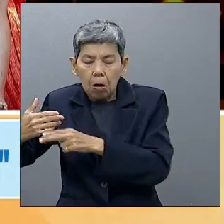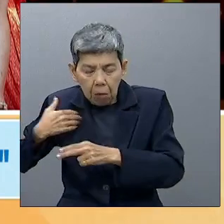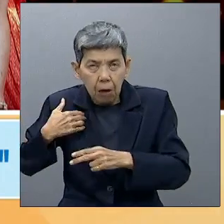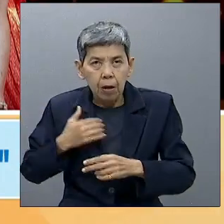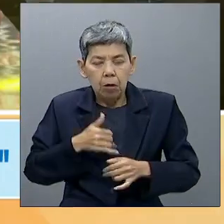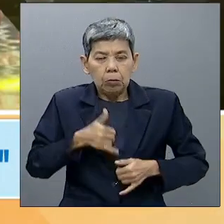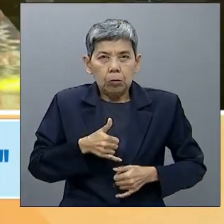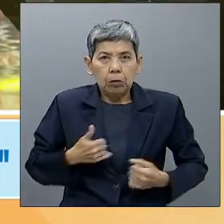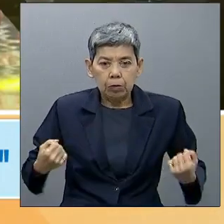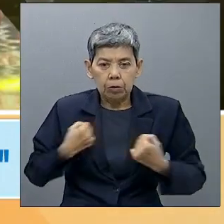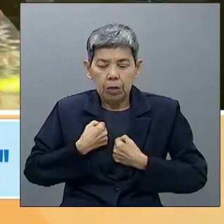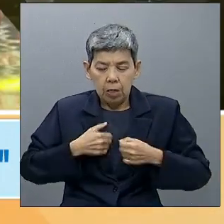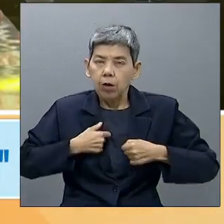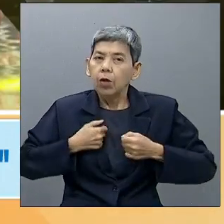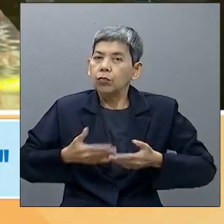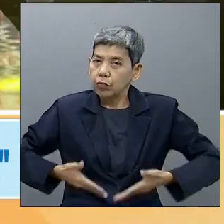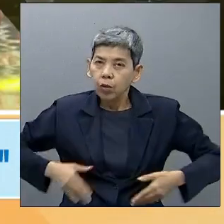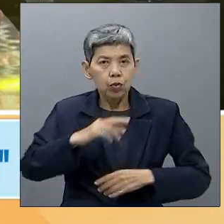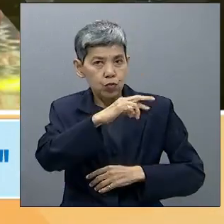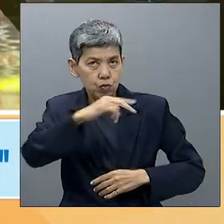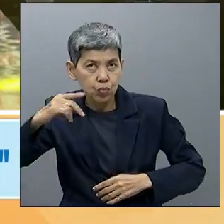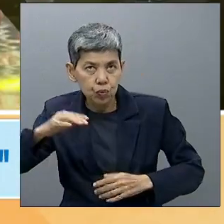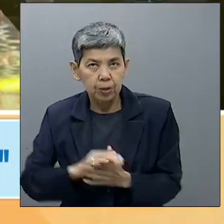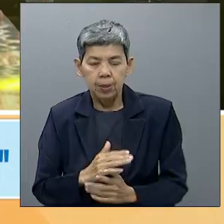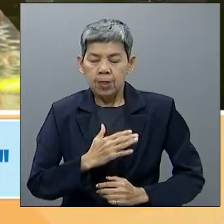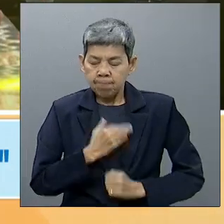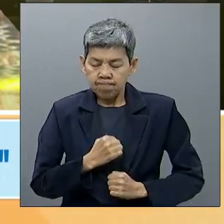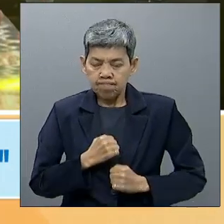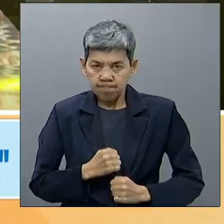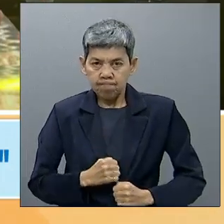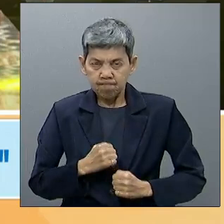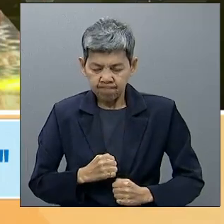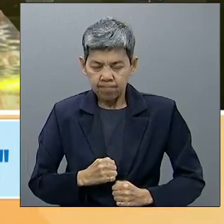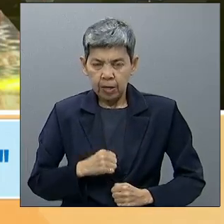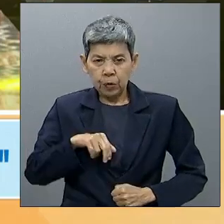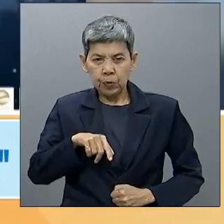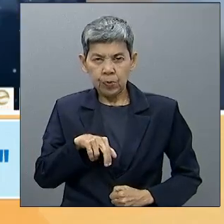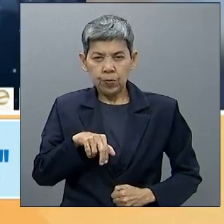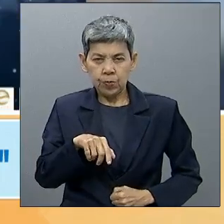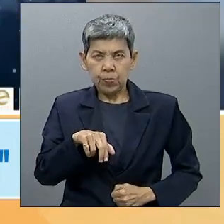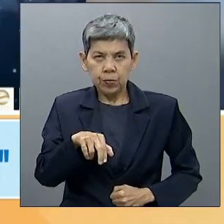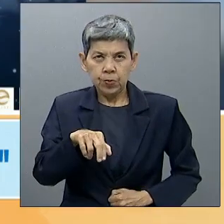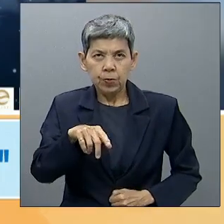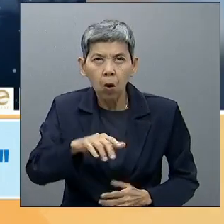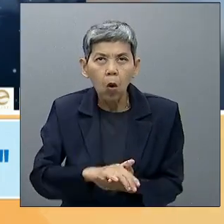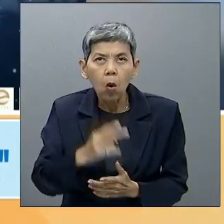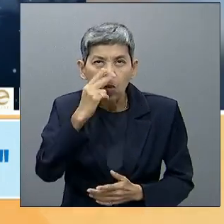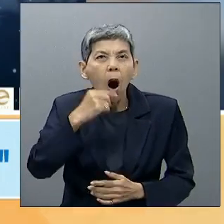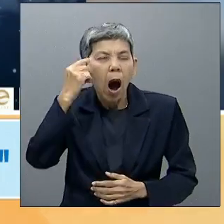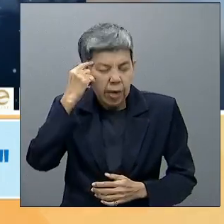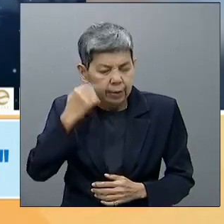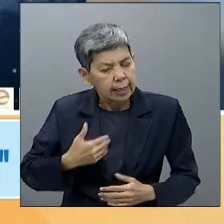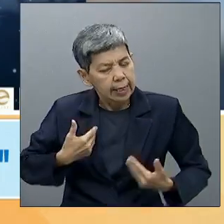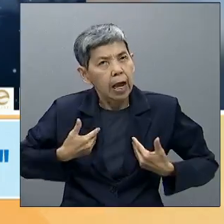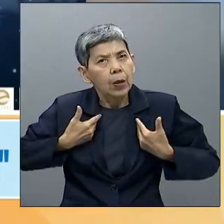ยู่บนเวทีใส่ชุดว่ายน้ำเขาต้องสตรองขนาดไหนที่จะผ่านในแต่ละรอบไปได้พี่ว่าตรงนี้ทำให้เขาตระหนักถึงคุณค่า